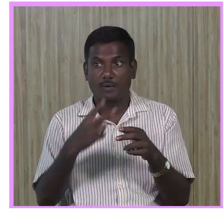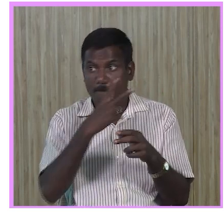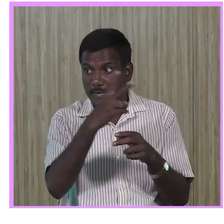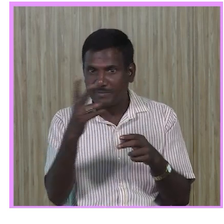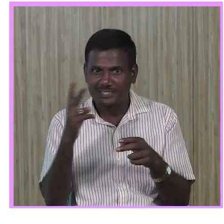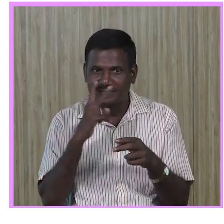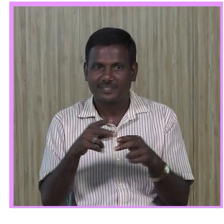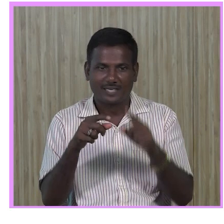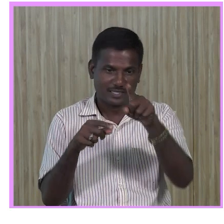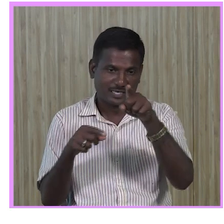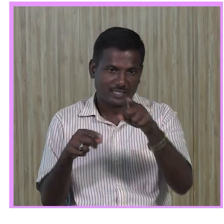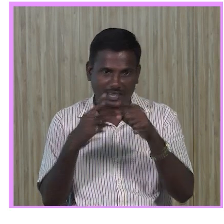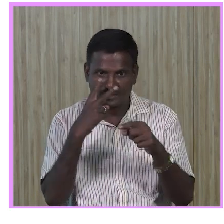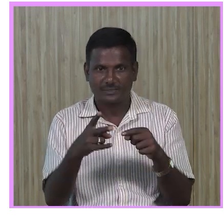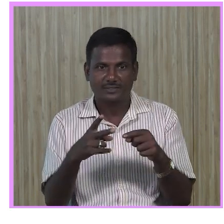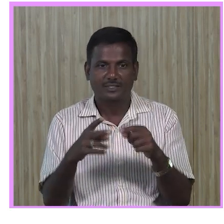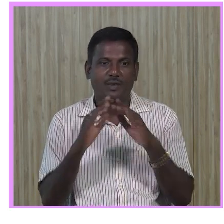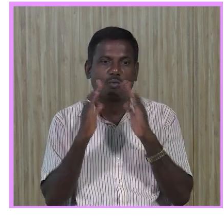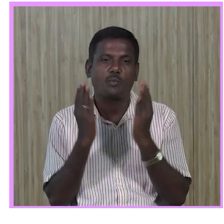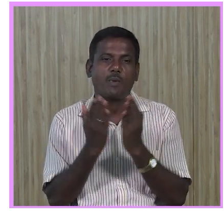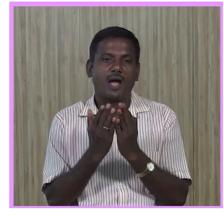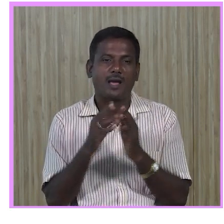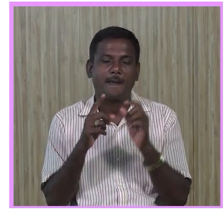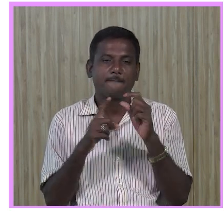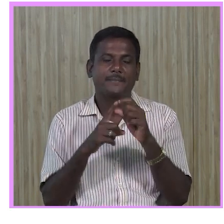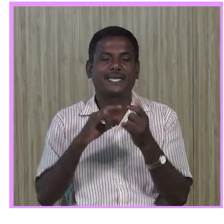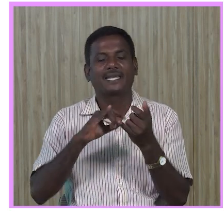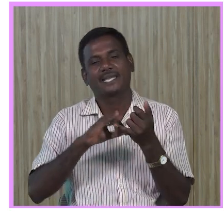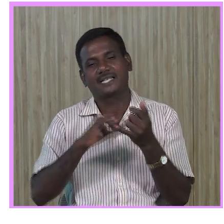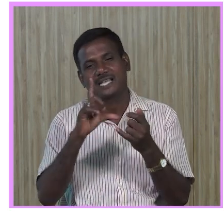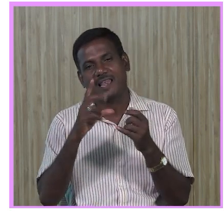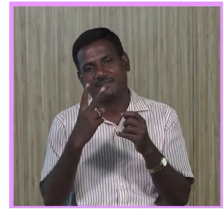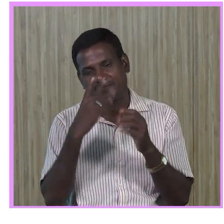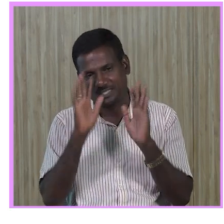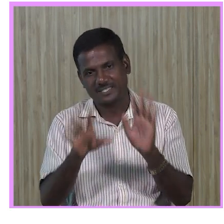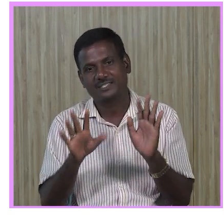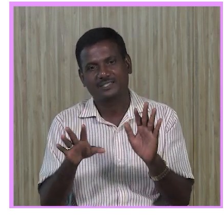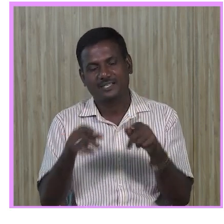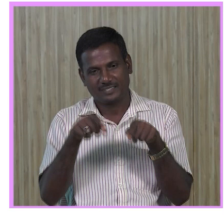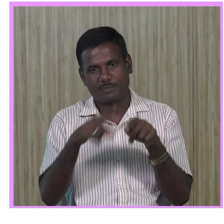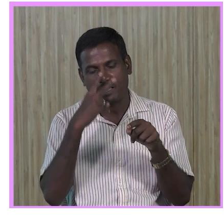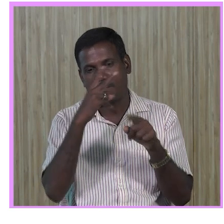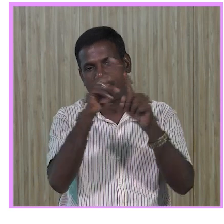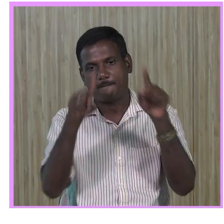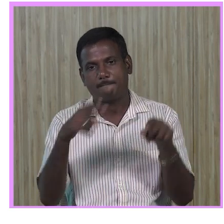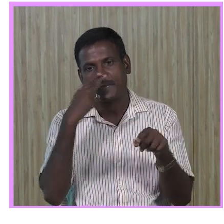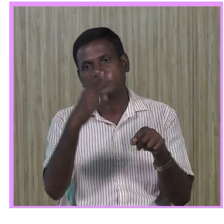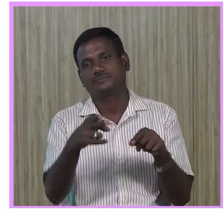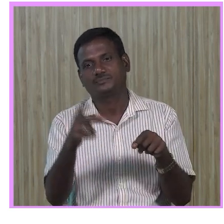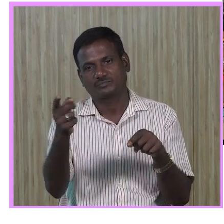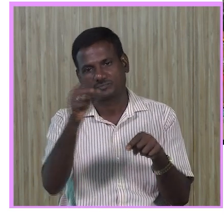கண்காட்சி ஏற்படுத்தினாங்க. அந்த கண்காட்சியில் ஒரு மாதிரி பிஎஸ்எல்வி ராக்கெட்டை வச்சுருந்தாங்க. அந்த மாதிரியை தான் இந்த படத்தில் நீங்கள்